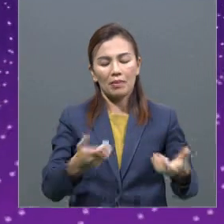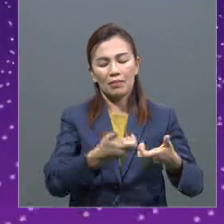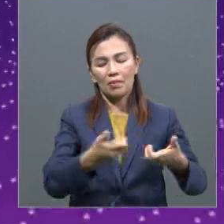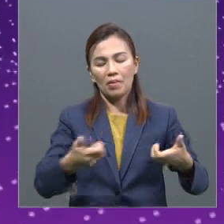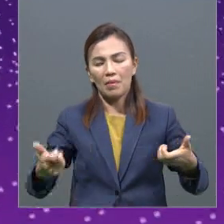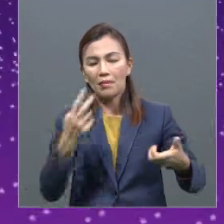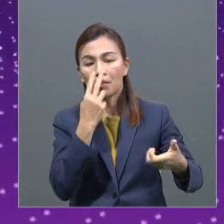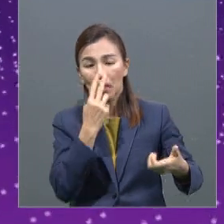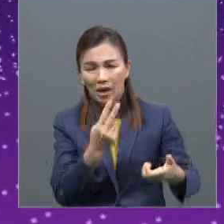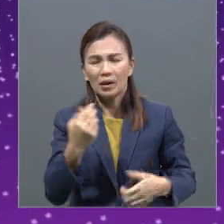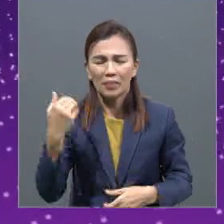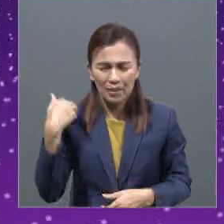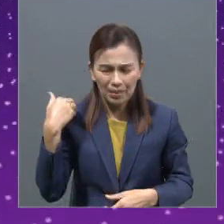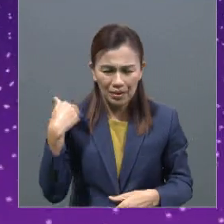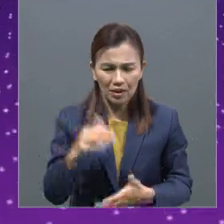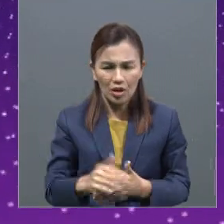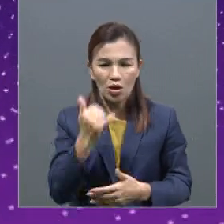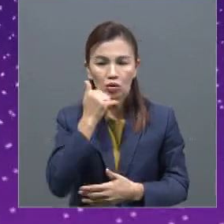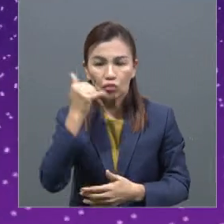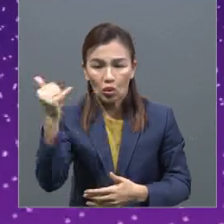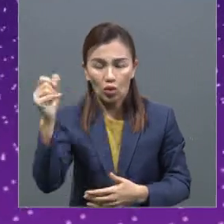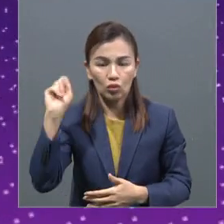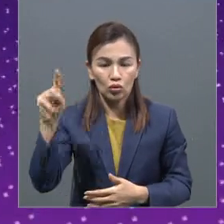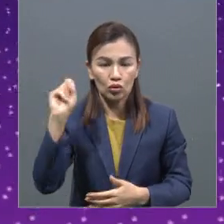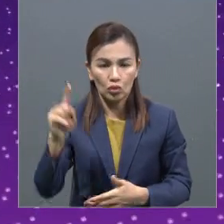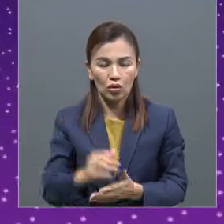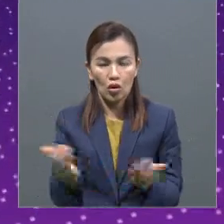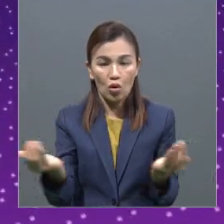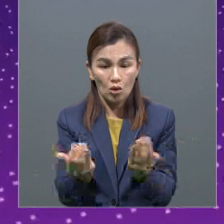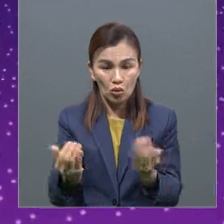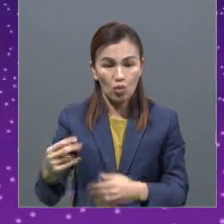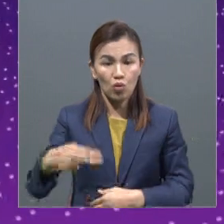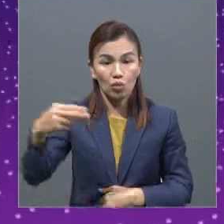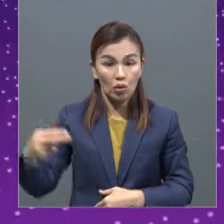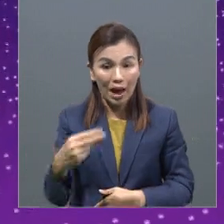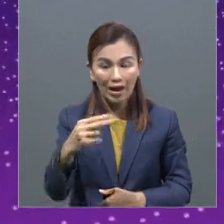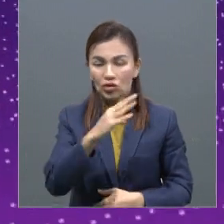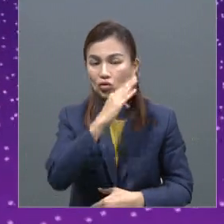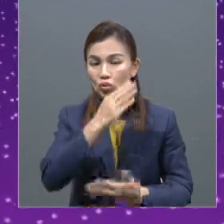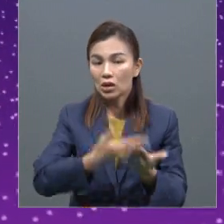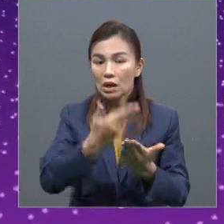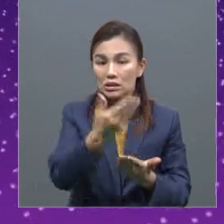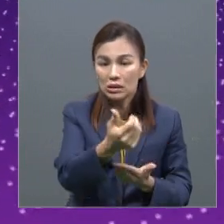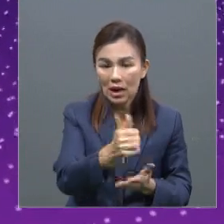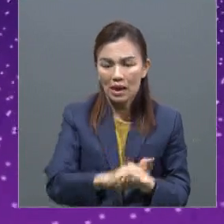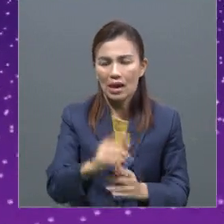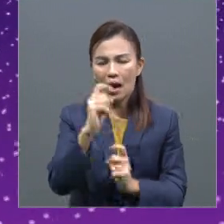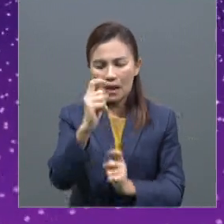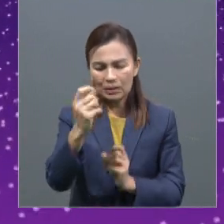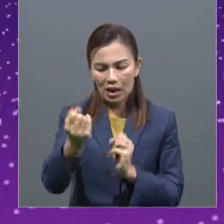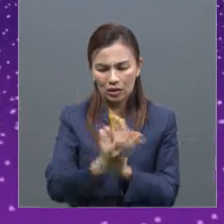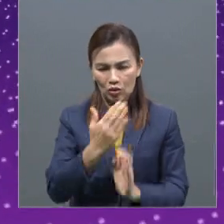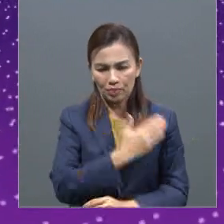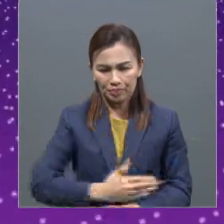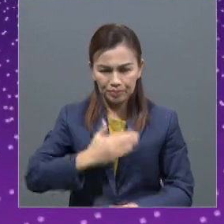ถนนอย่างนี้ก็มีนะคะช่วยกันแจ้งเบาะแสเพราะว่าลูกๆหลานๆเราถ้าเข้าถึงได้เนี่ยมันอันตรายมากนะคะ